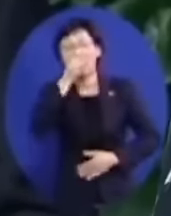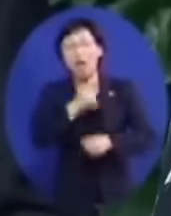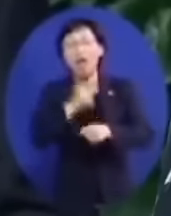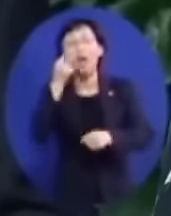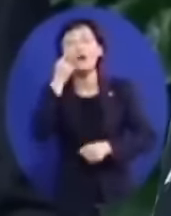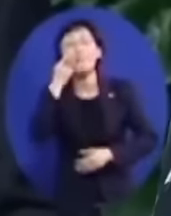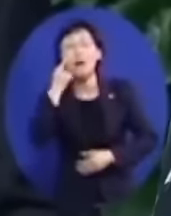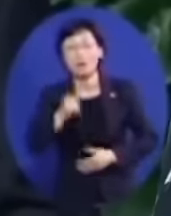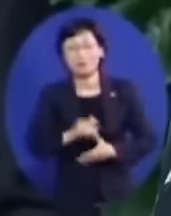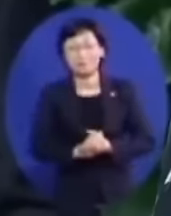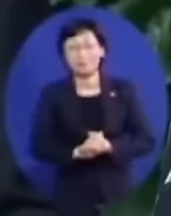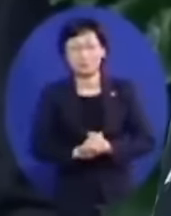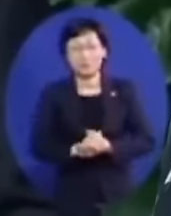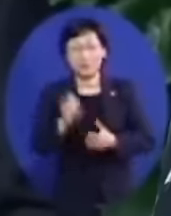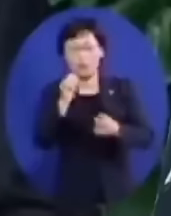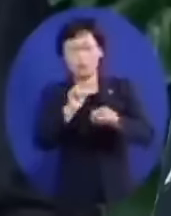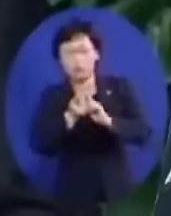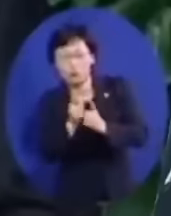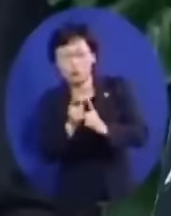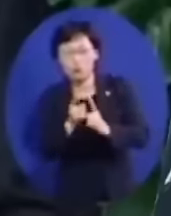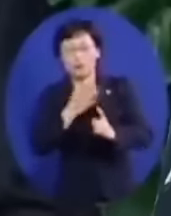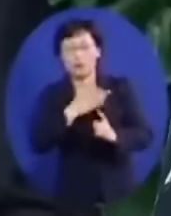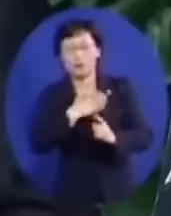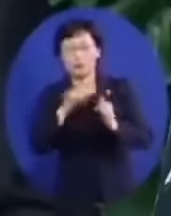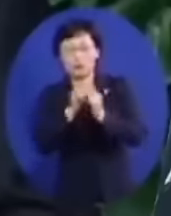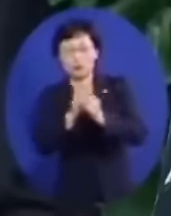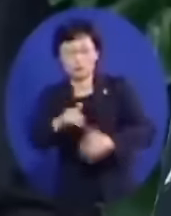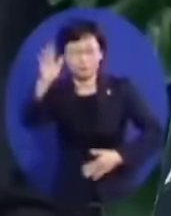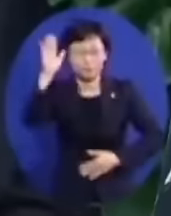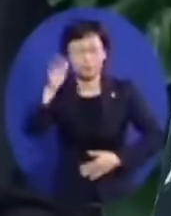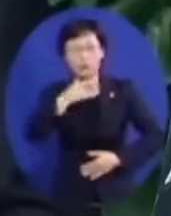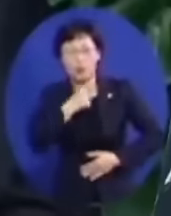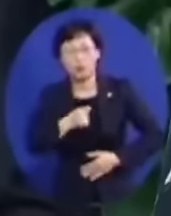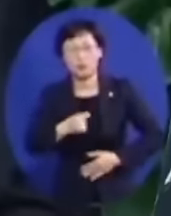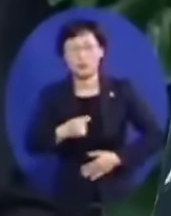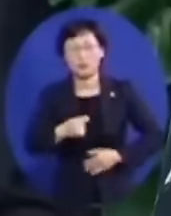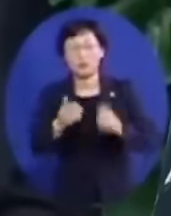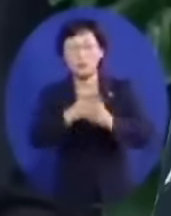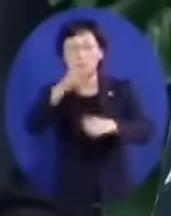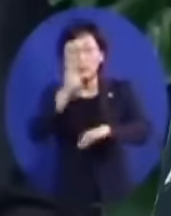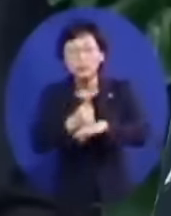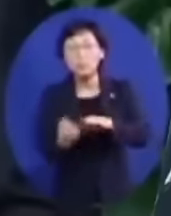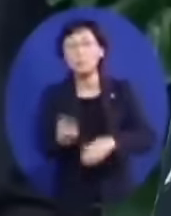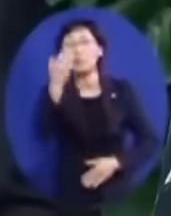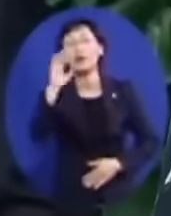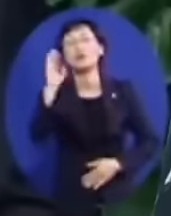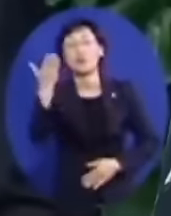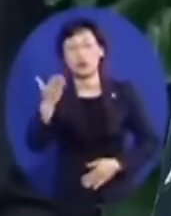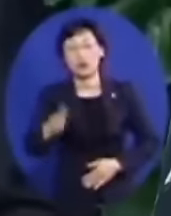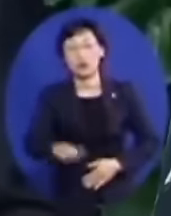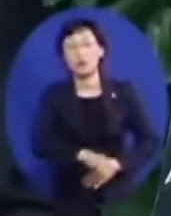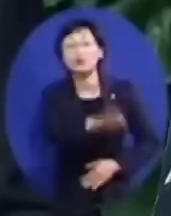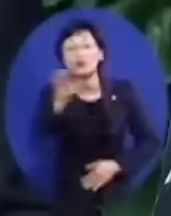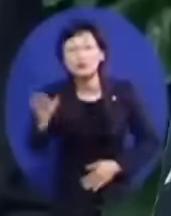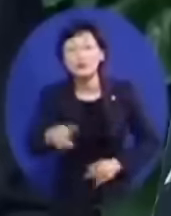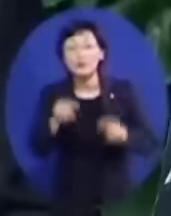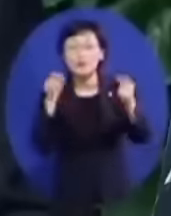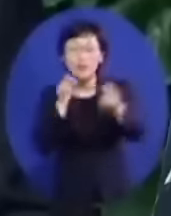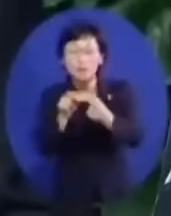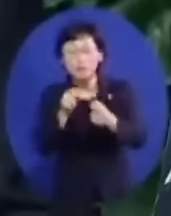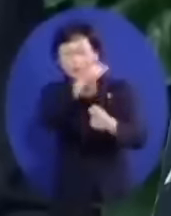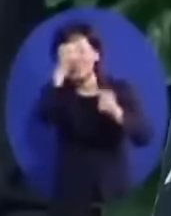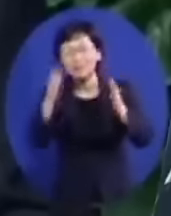해보자. 앞다투어서 전쟁에 나가기를 원하고 그래서 전쟁을 이겼지 않습니까? 우리 짧은 인생을